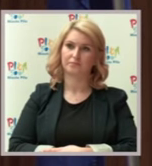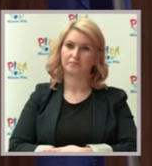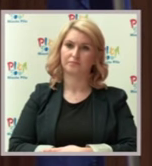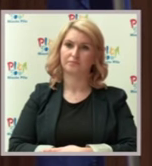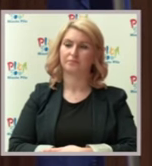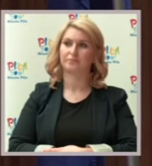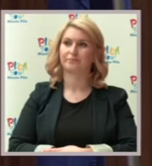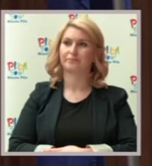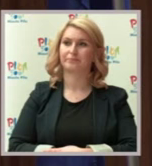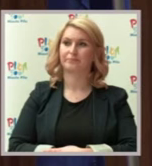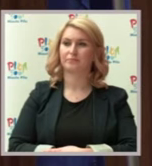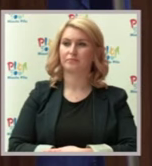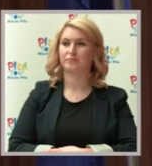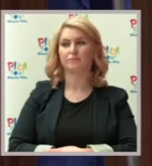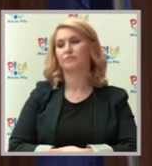nie będą